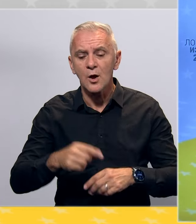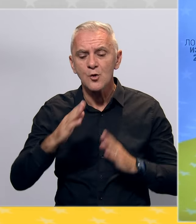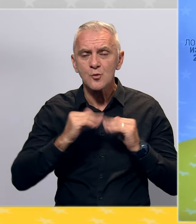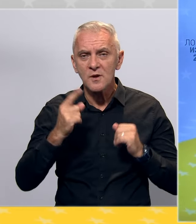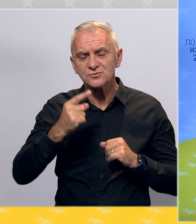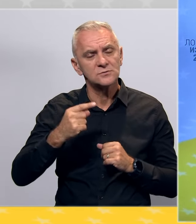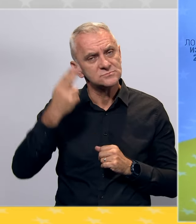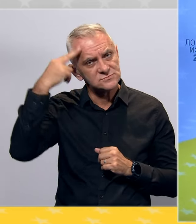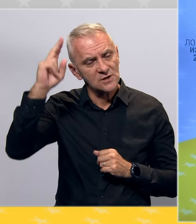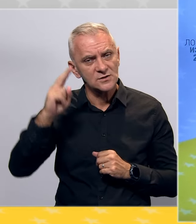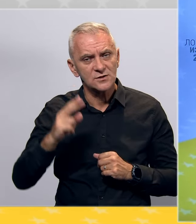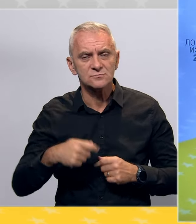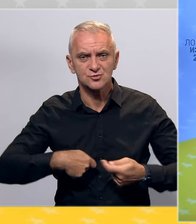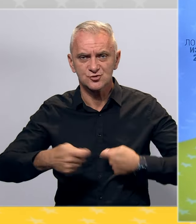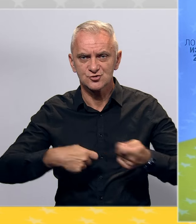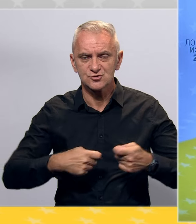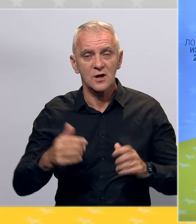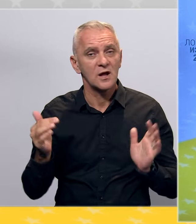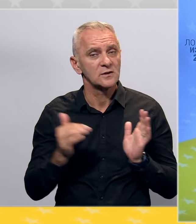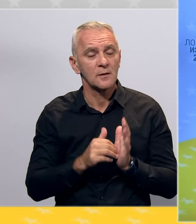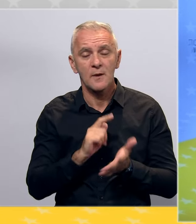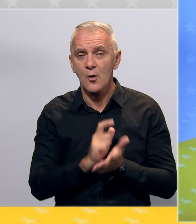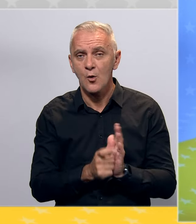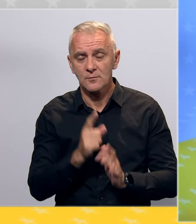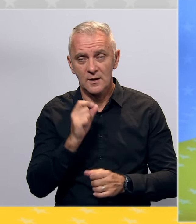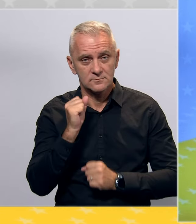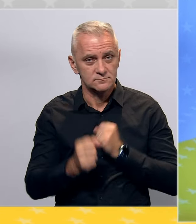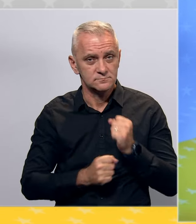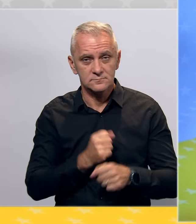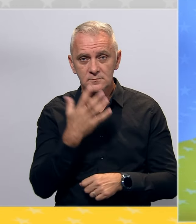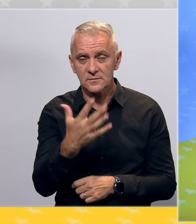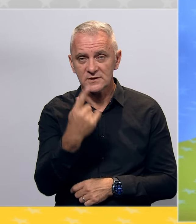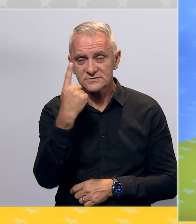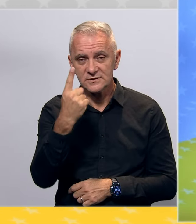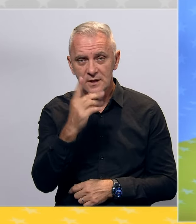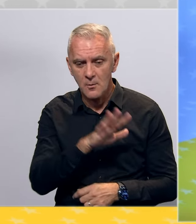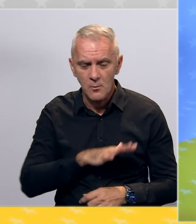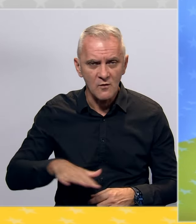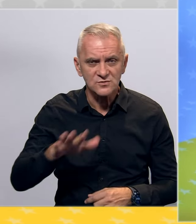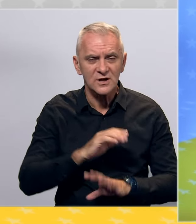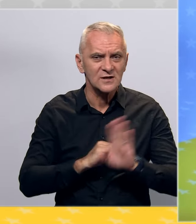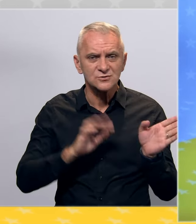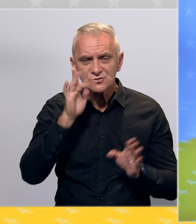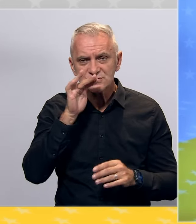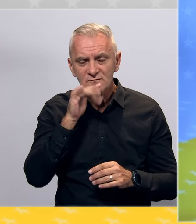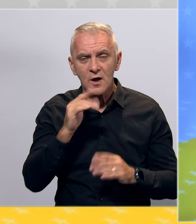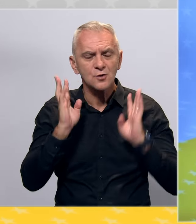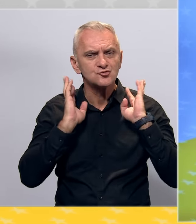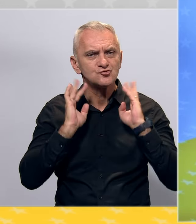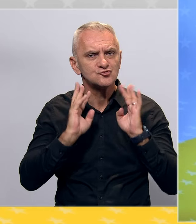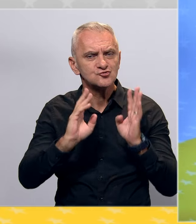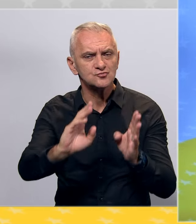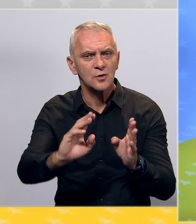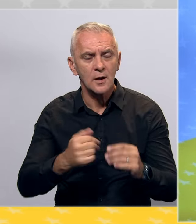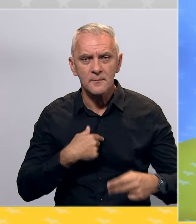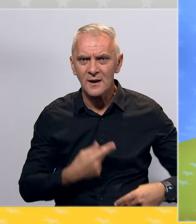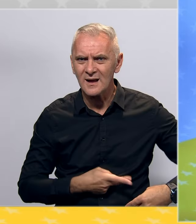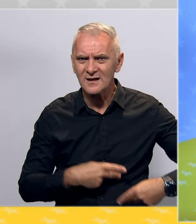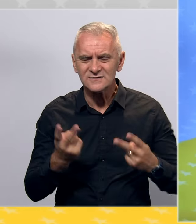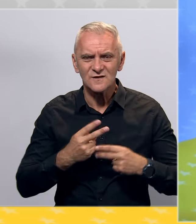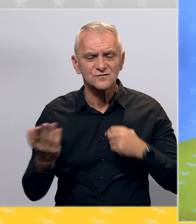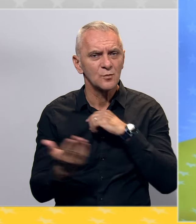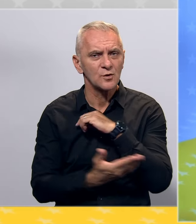tržišta. Potrebne su nam odmah i brzo. 51% površine Istočnog Sarajeva je prekriveno šumama. Izvozimo